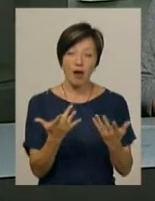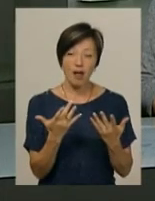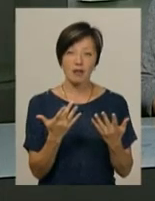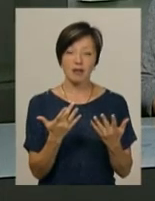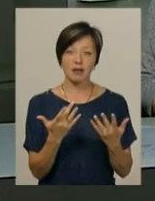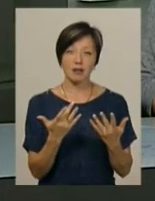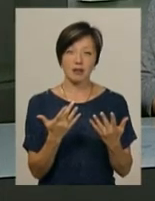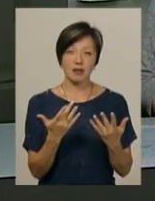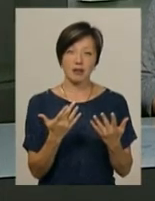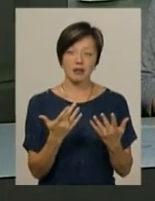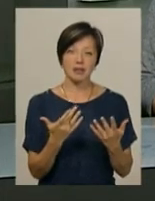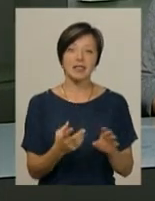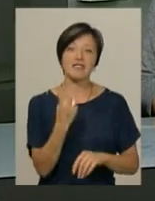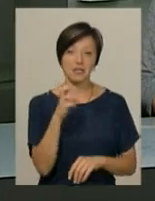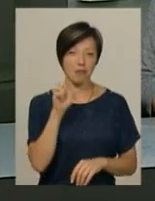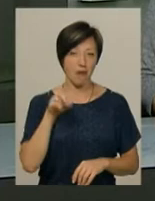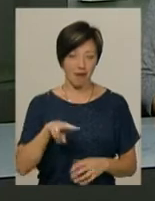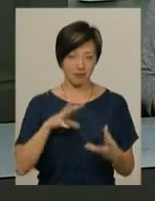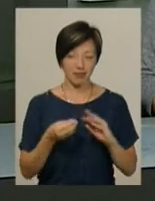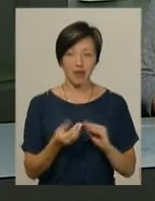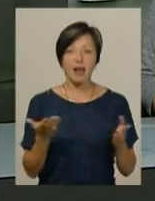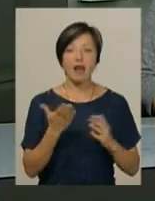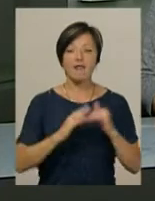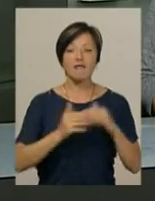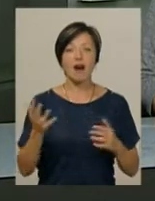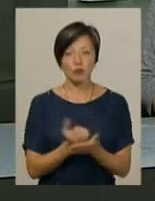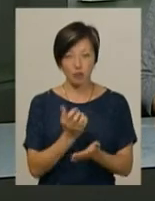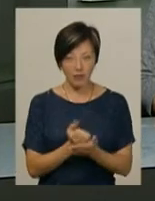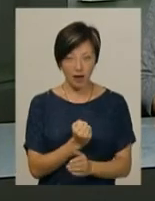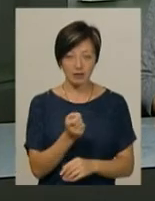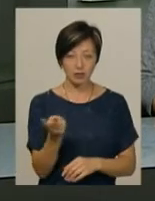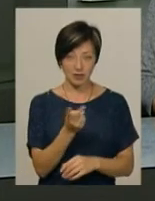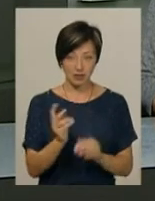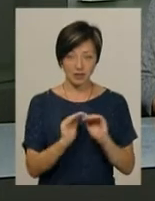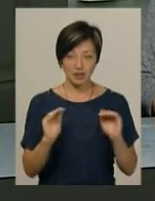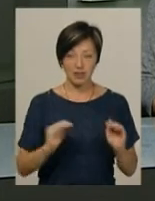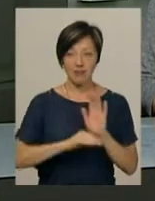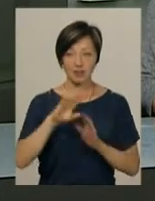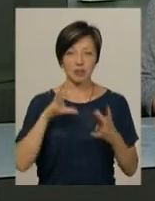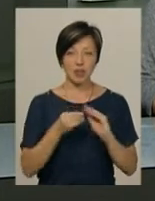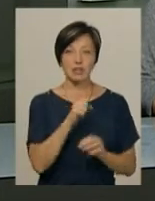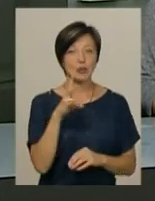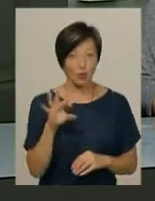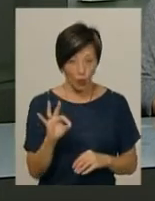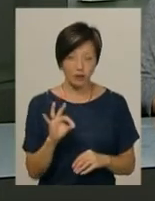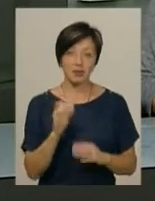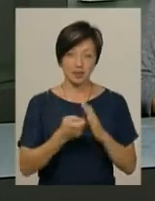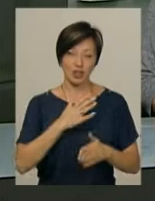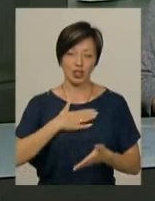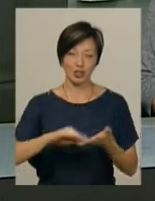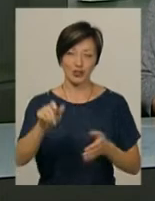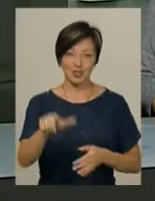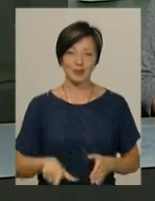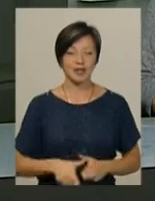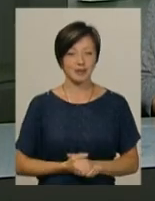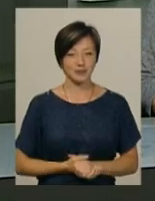незалежного оцінювання отримали 200 балів. Який фах здобуватимуть хмельничани з найвищим результатом цьогорічного ЗНО, дізнавалася